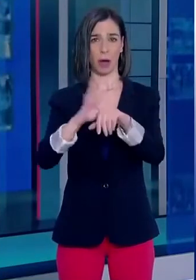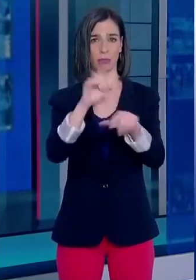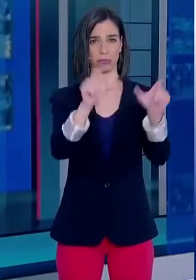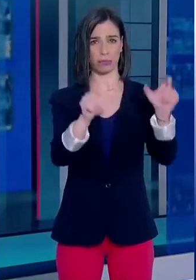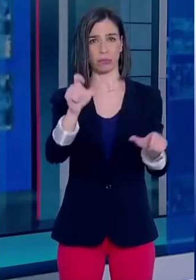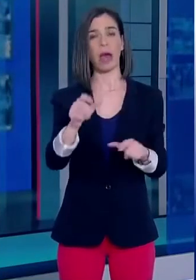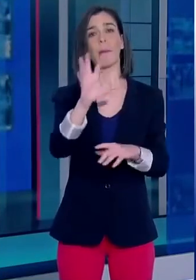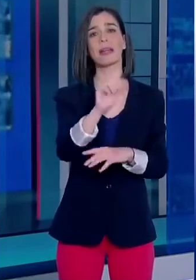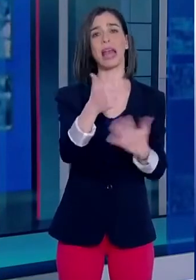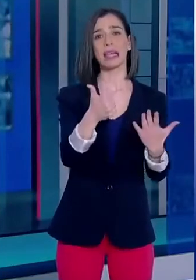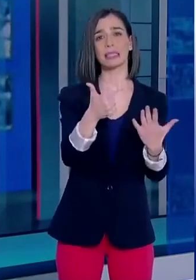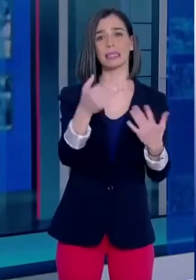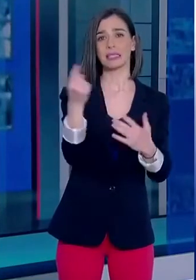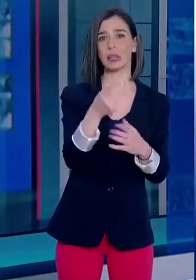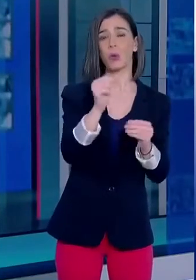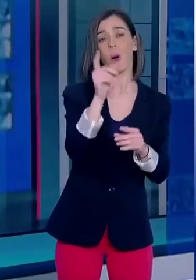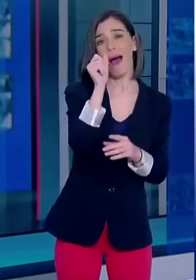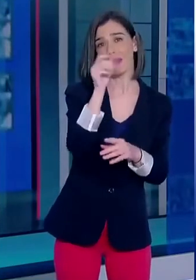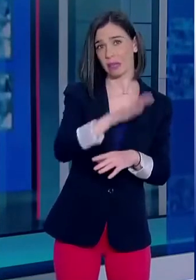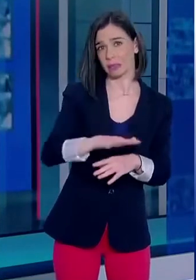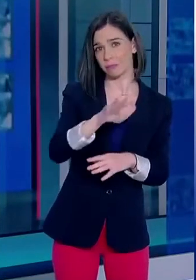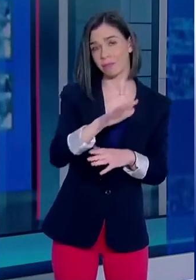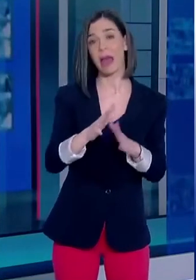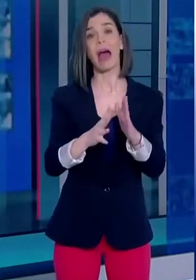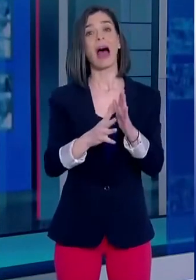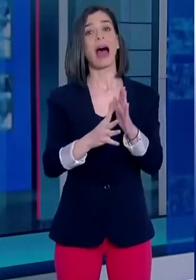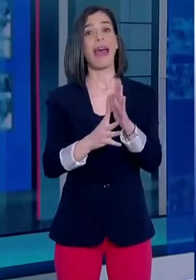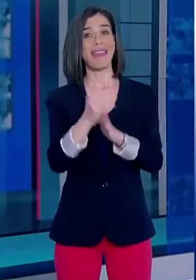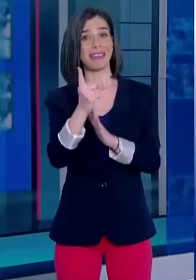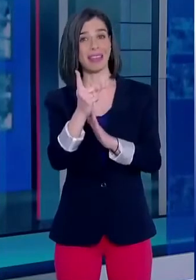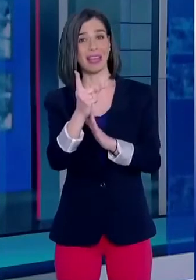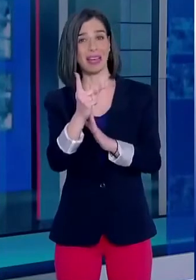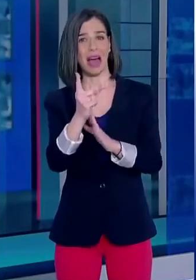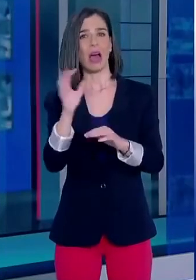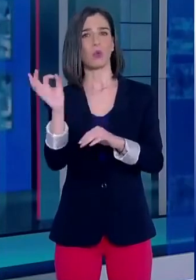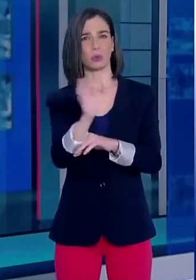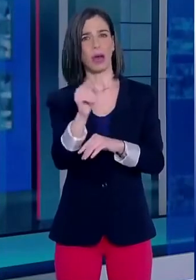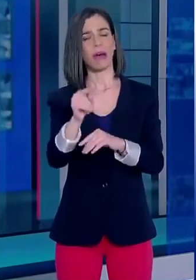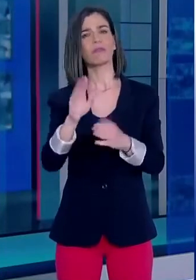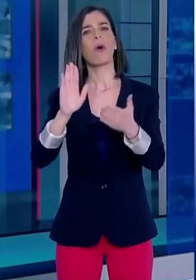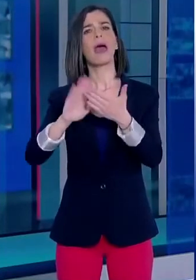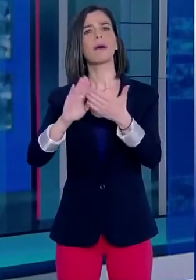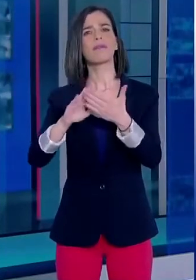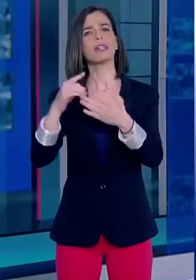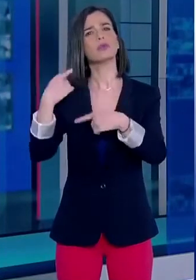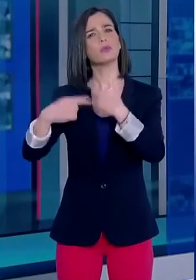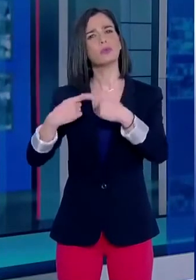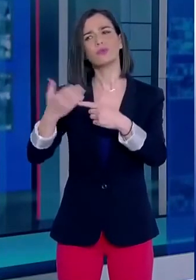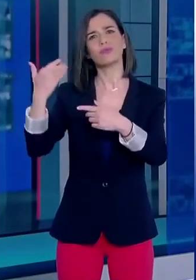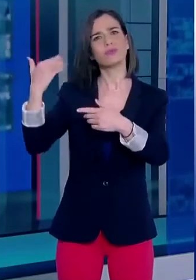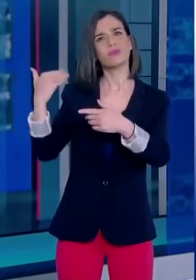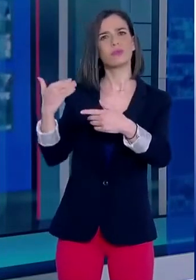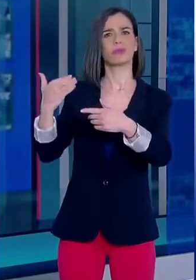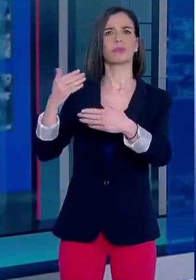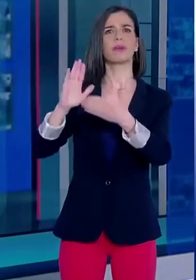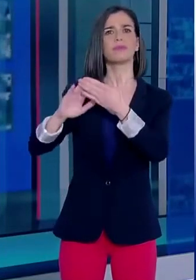οποίων το 56% αφορά άνδρες. 11 εκ των νέων κρούσματων είναι γνωστές επαφές και σχετίζονται με γνωστές